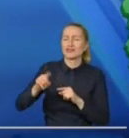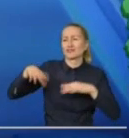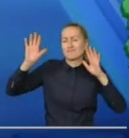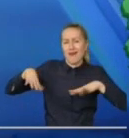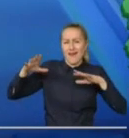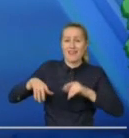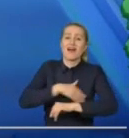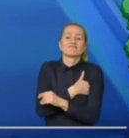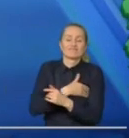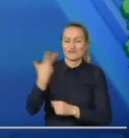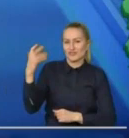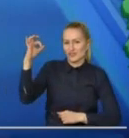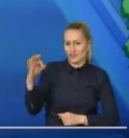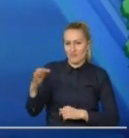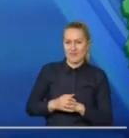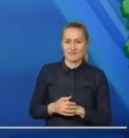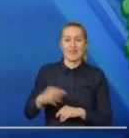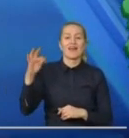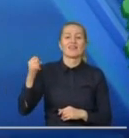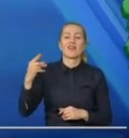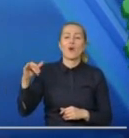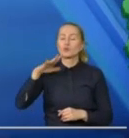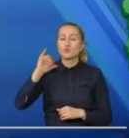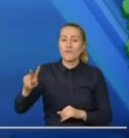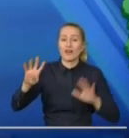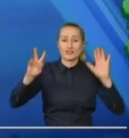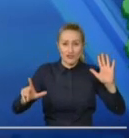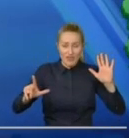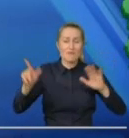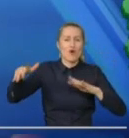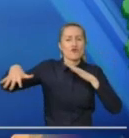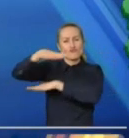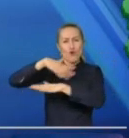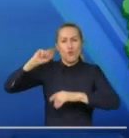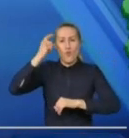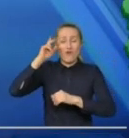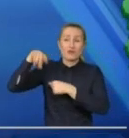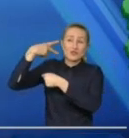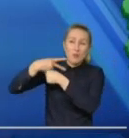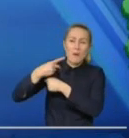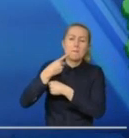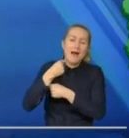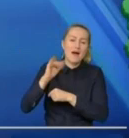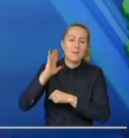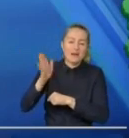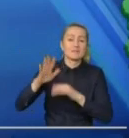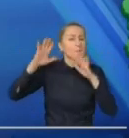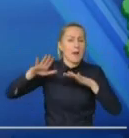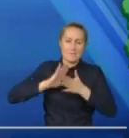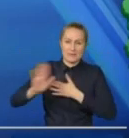na termometrach 3 stopnie. Tadeuszów z 7 stopniami, chmury w przewadze, ale słońce co jakiś czas zza nich wyjrzy, bez